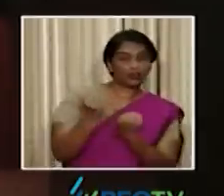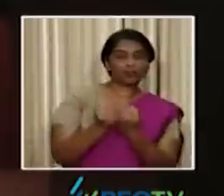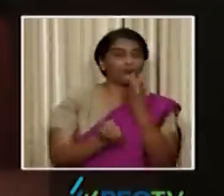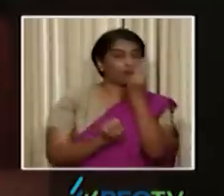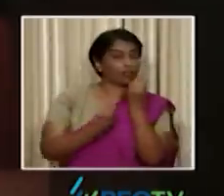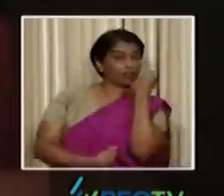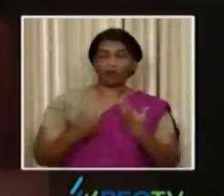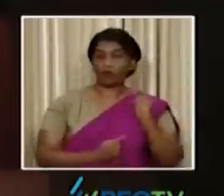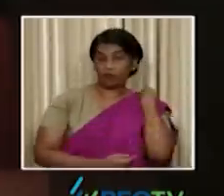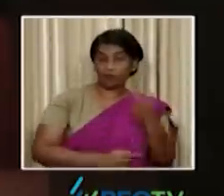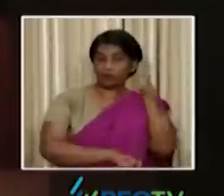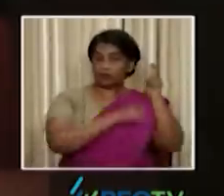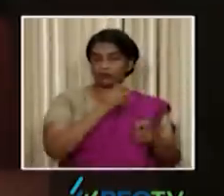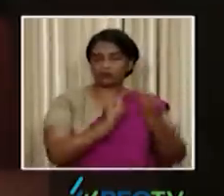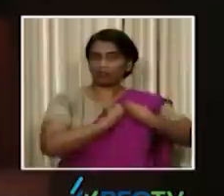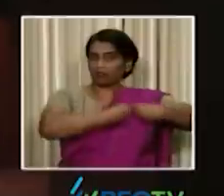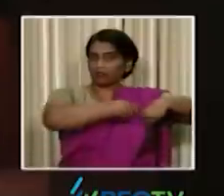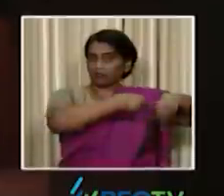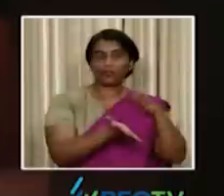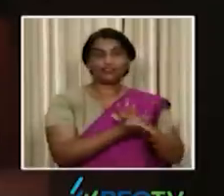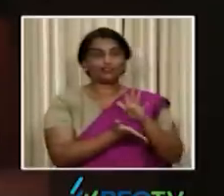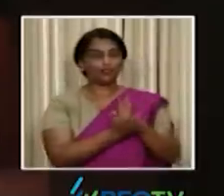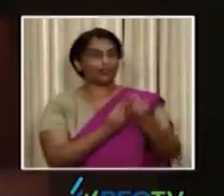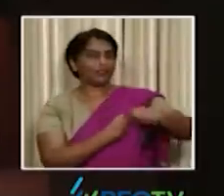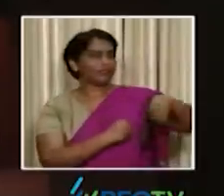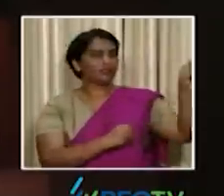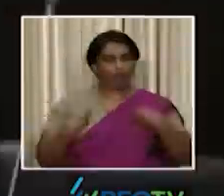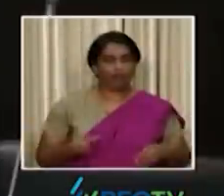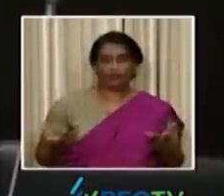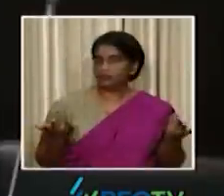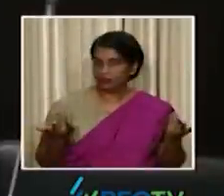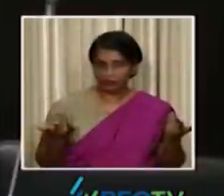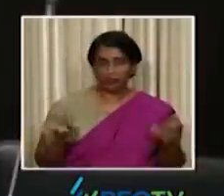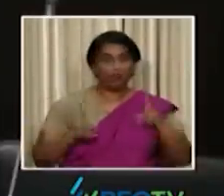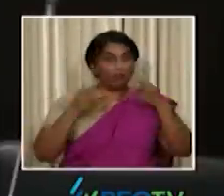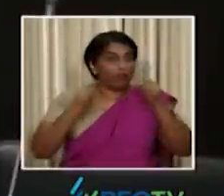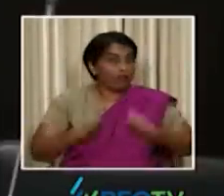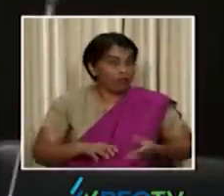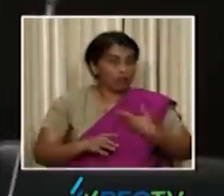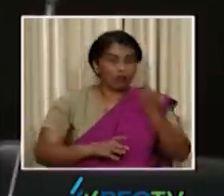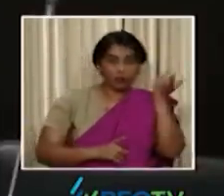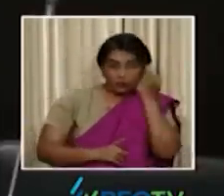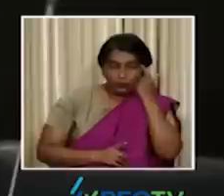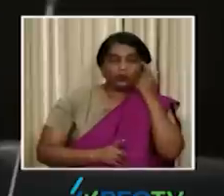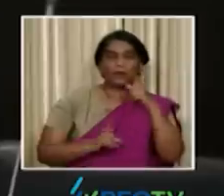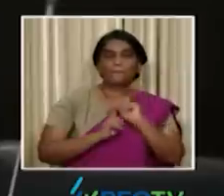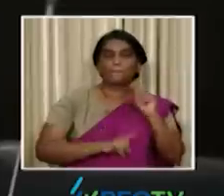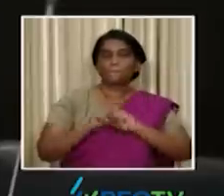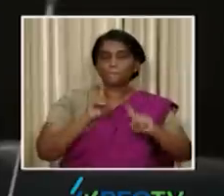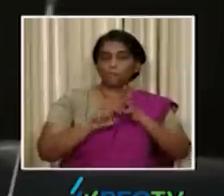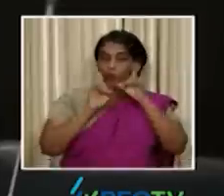දුන්නු ධනකුවේරින්ට ඒ ලබා දුන්නු සන්තෝෂමට අපි කිසිසේත්ම සම්බන්ධ නැහැ ඒ බංකොලොත් වෙන බව දැනගෙන තමයි මේ පාර්ලිමේන්තුව